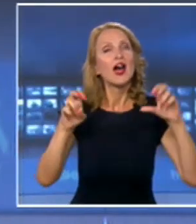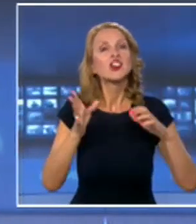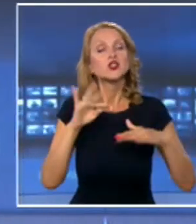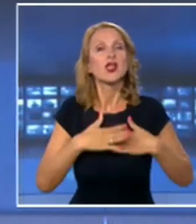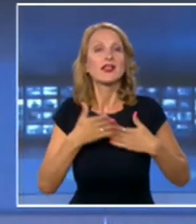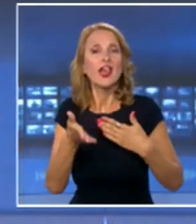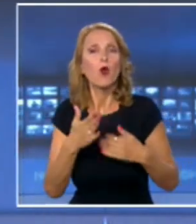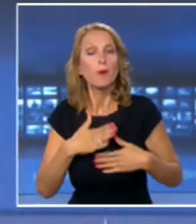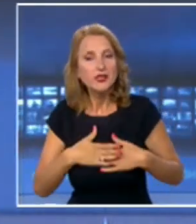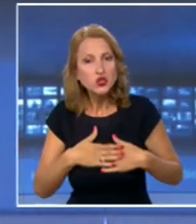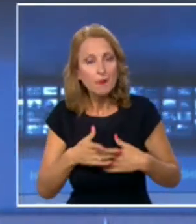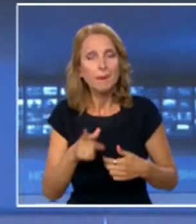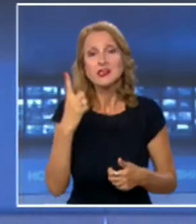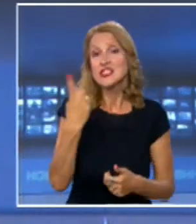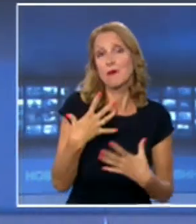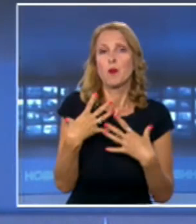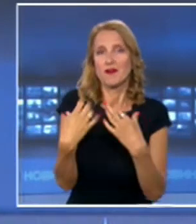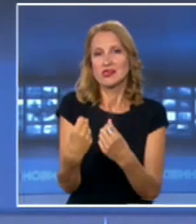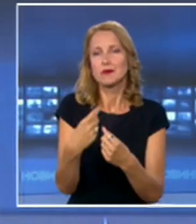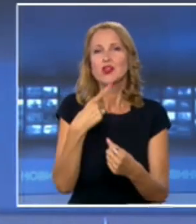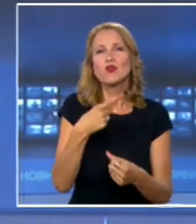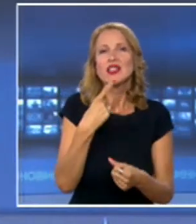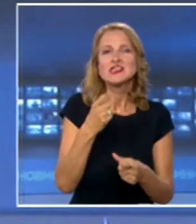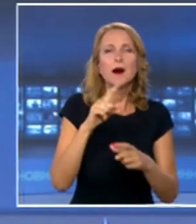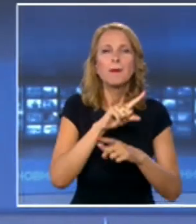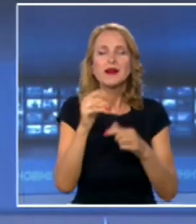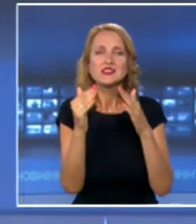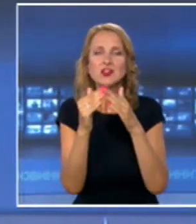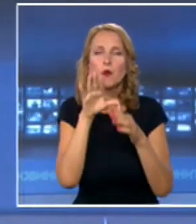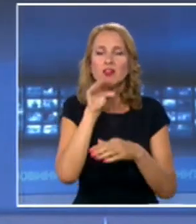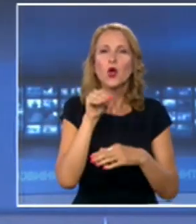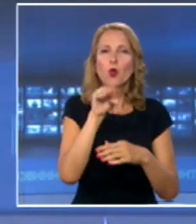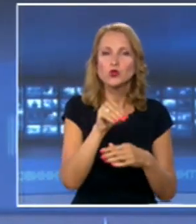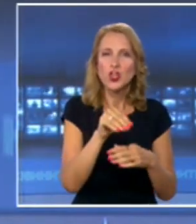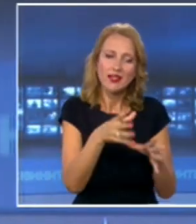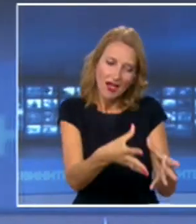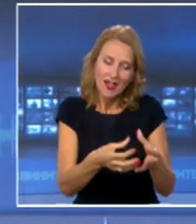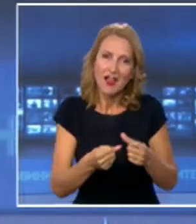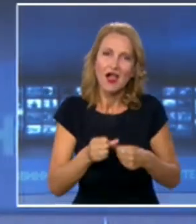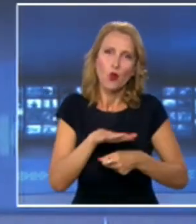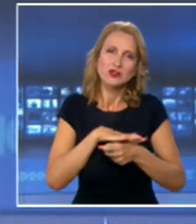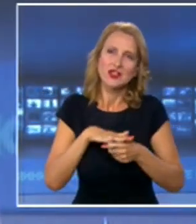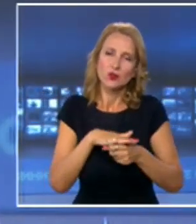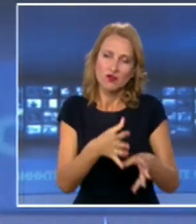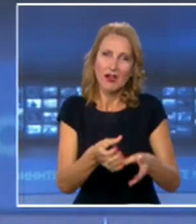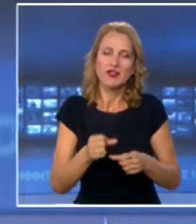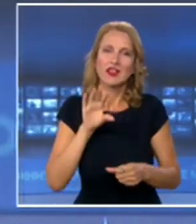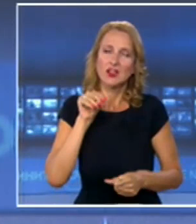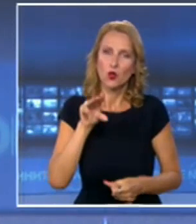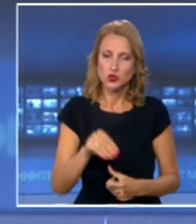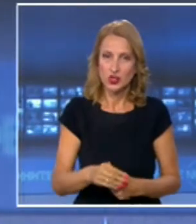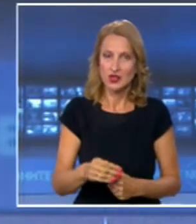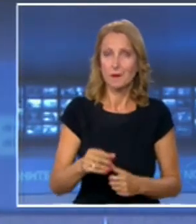вземи». 10 обитатели на общинския приют днес имаха възможността да се срещнат със своите осиновители. Инициативата е на Община Бургас